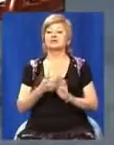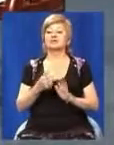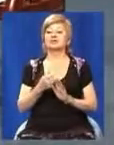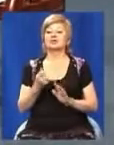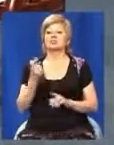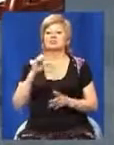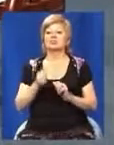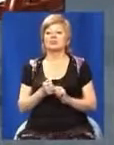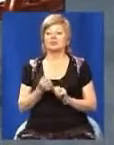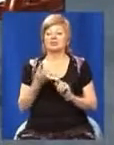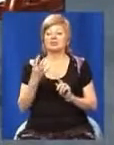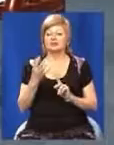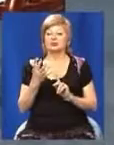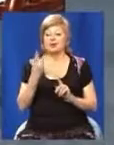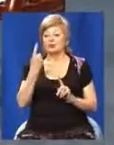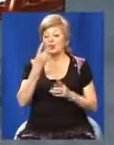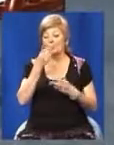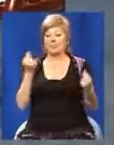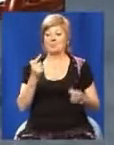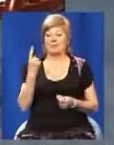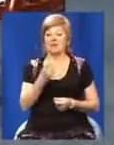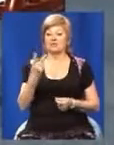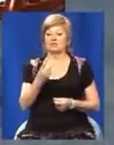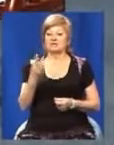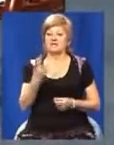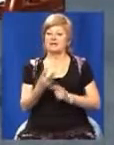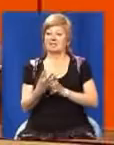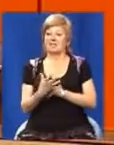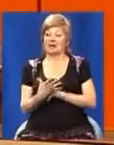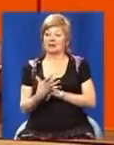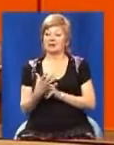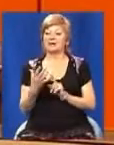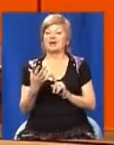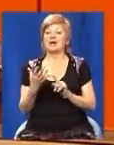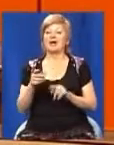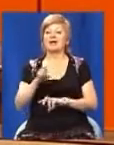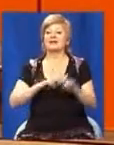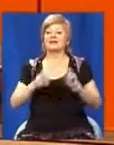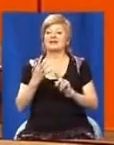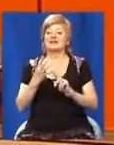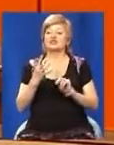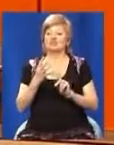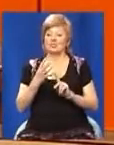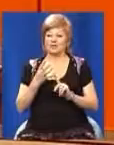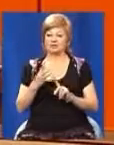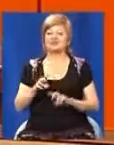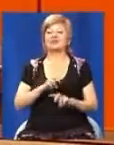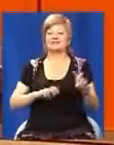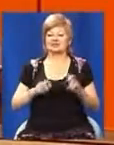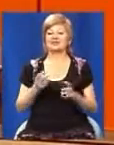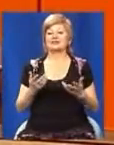Шостого. Ні, там одне зникло. Перше, друге, третє, п'яте, йду. А, четвертого шукати.